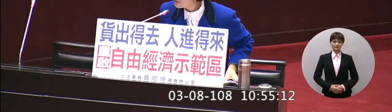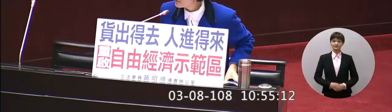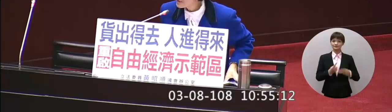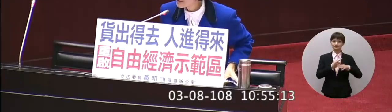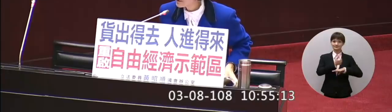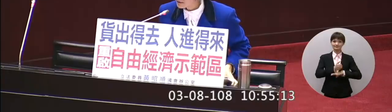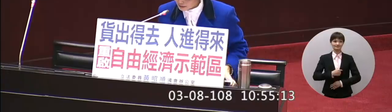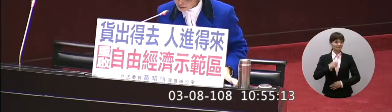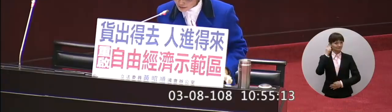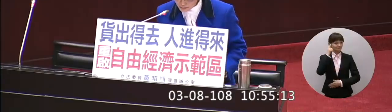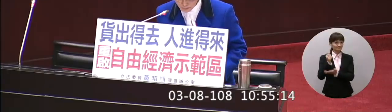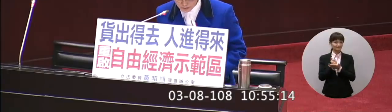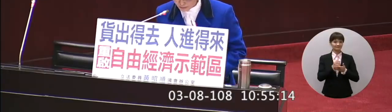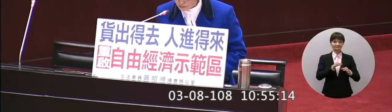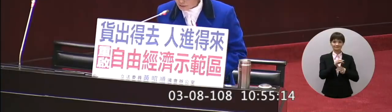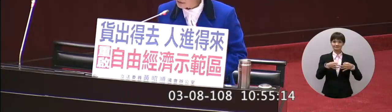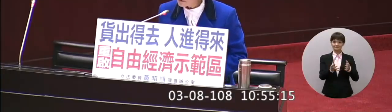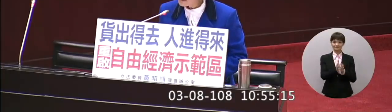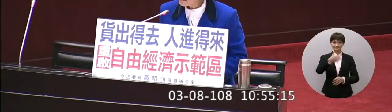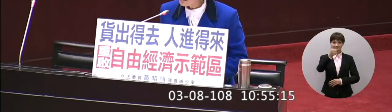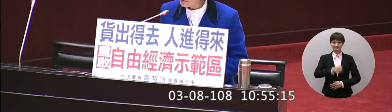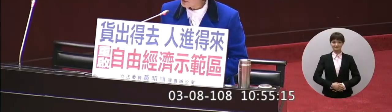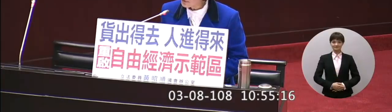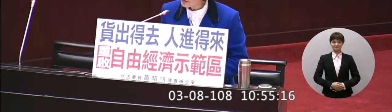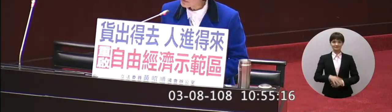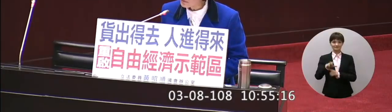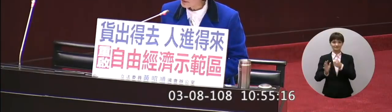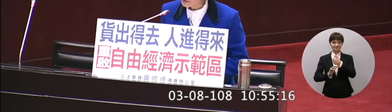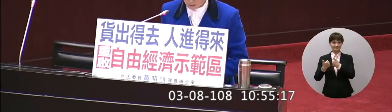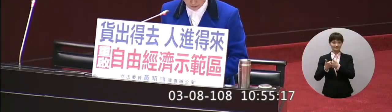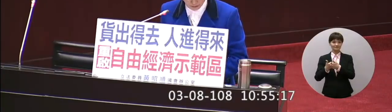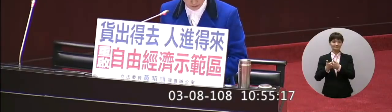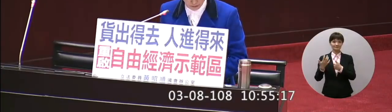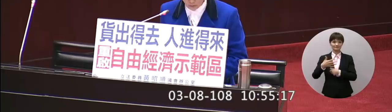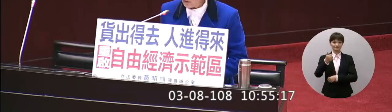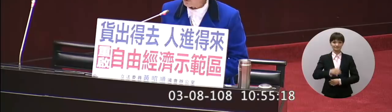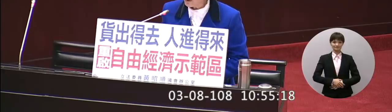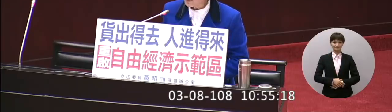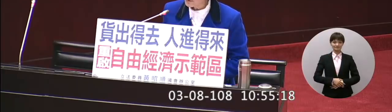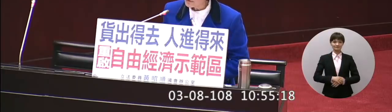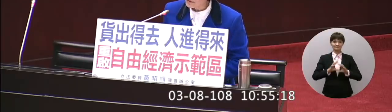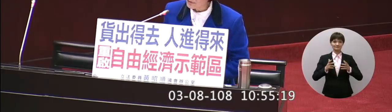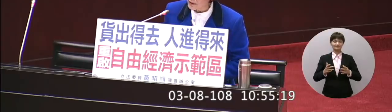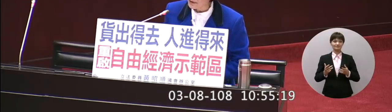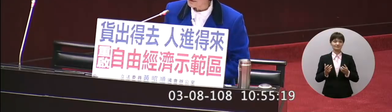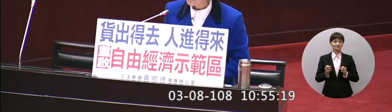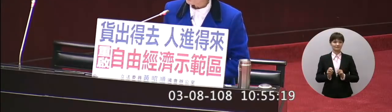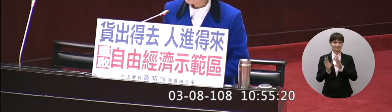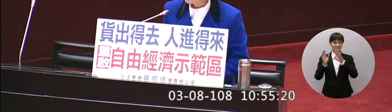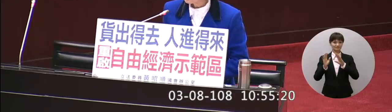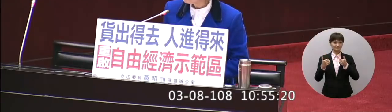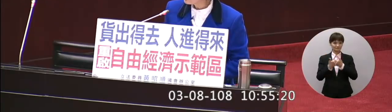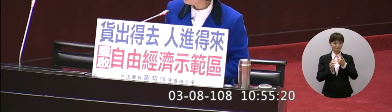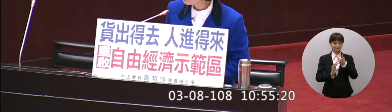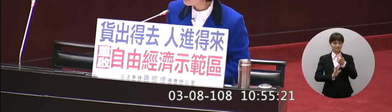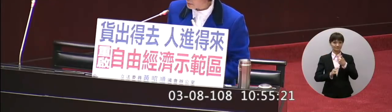哎，主席，我想请经济部长、农委会的主委、国发会的主委